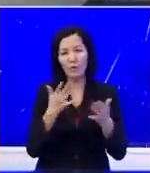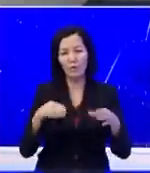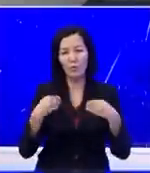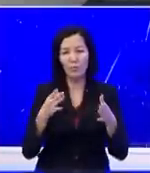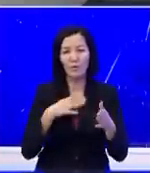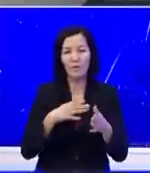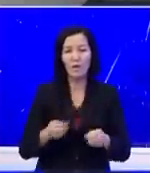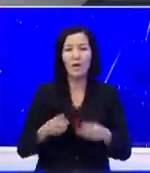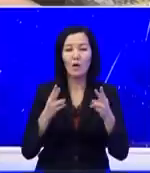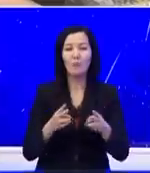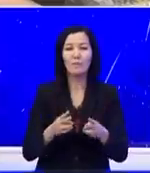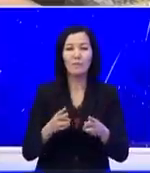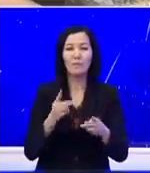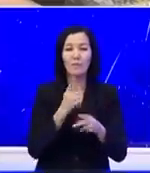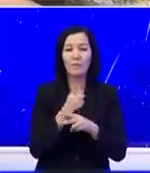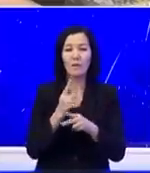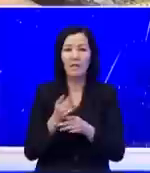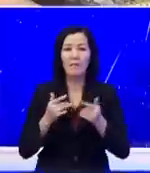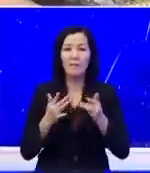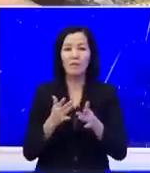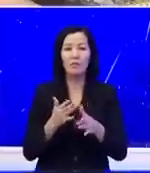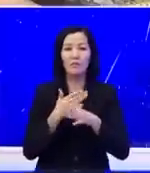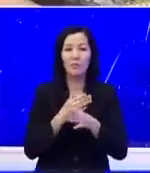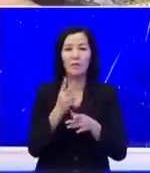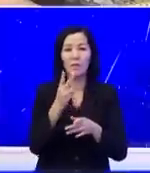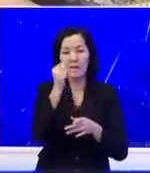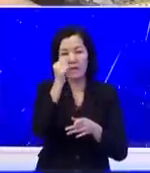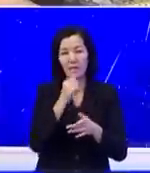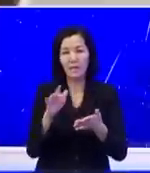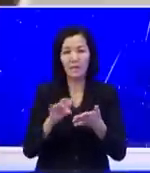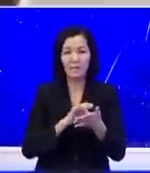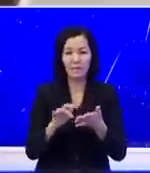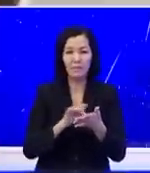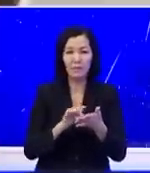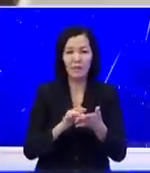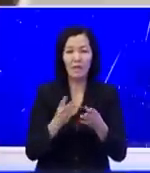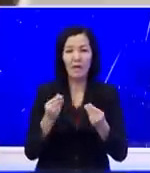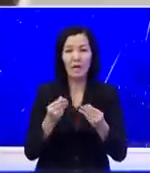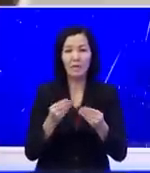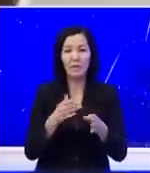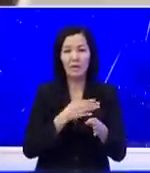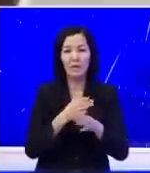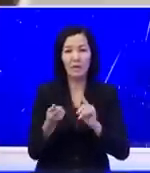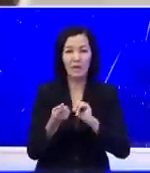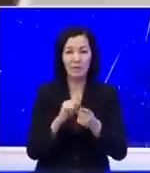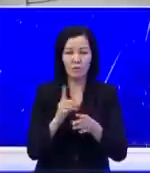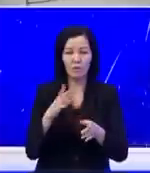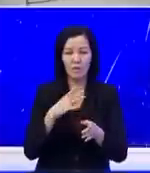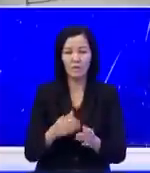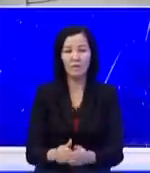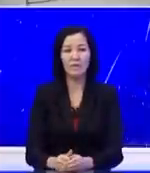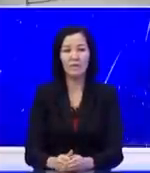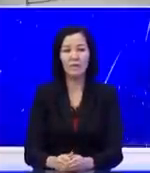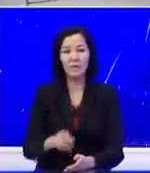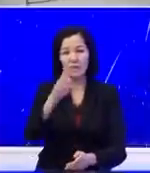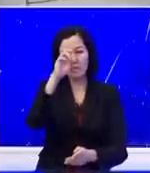Қауіпсіздік пен карантинге қойылатын талаптар үшін бұл көмек 2 айлық есептік көрсеткіш көлемінде ақшалай баламаға ауыстырылғаны мәлім.